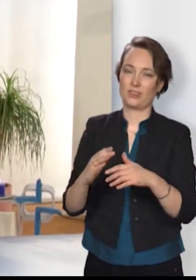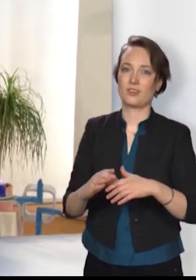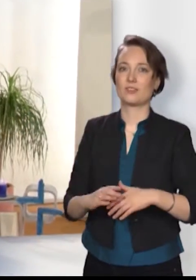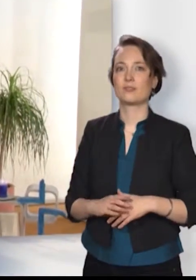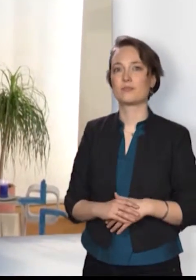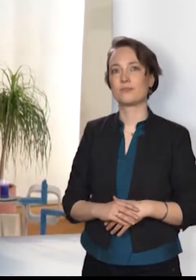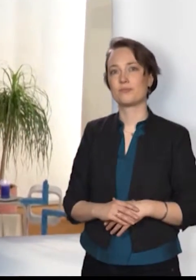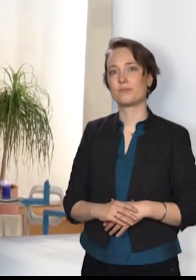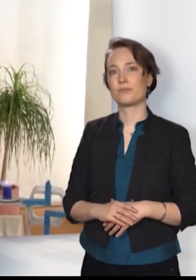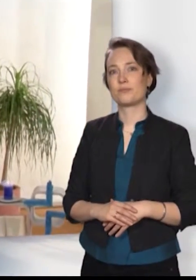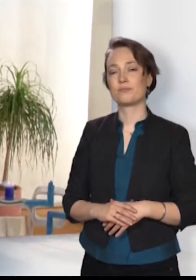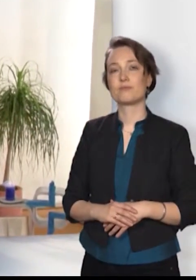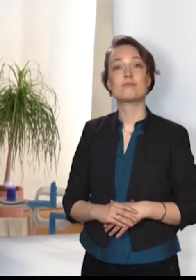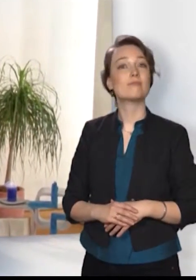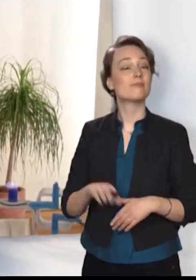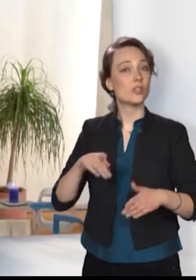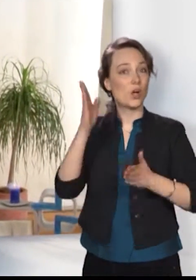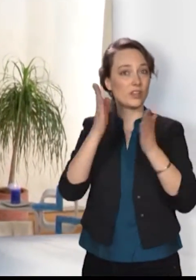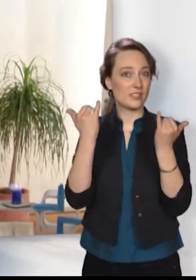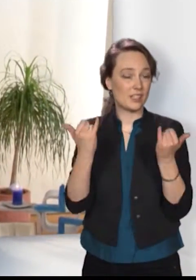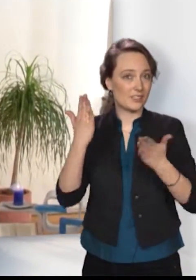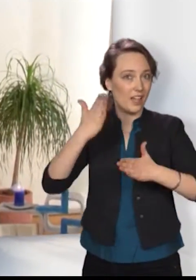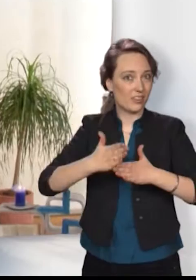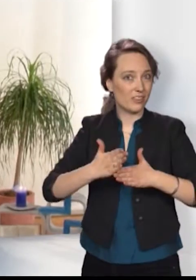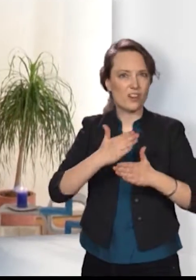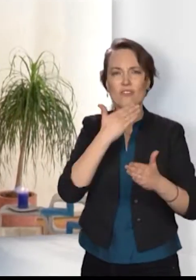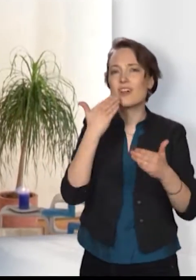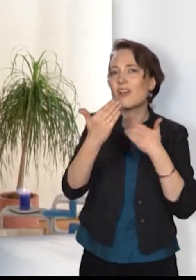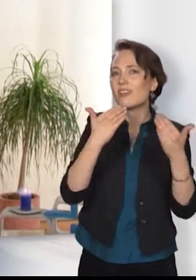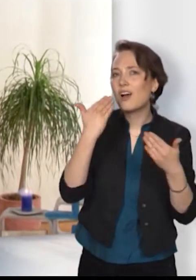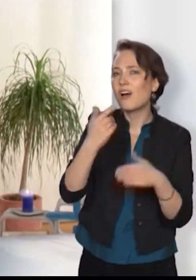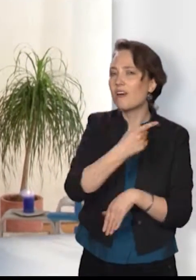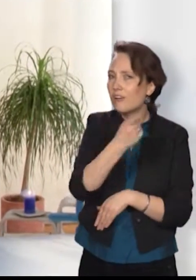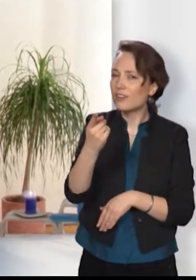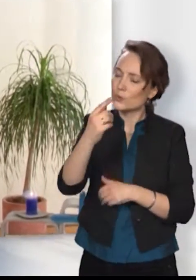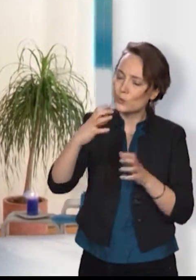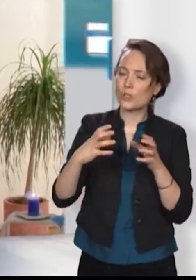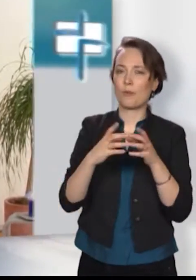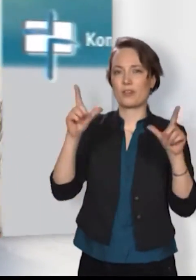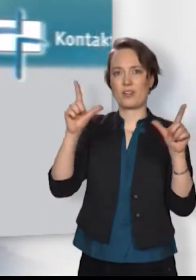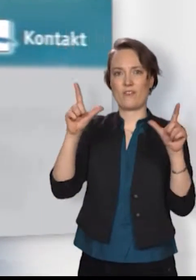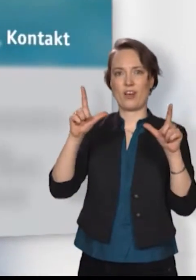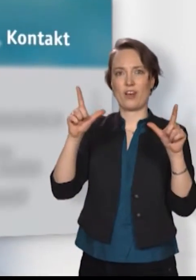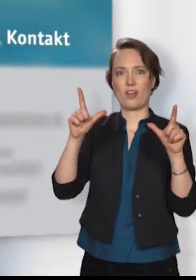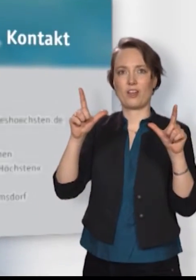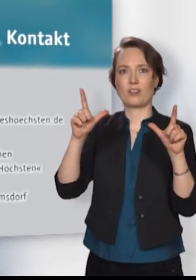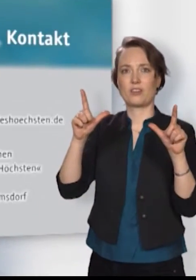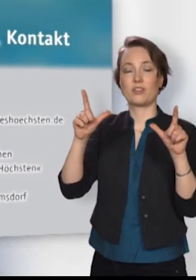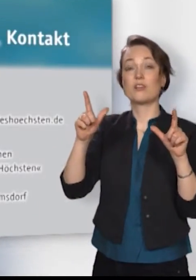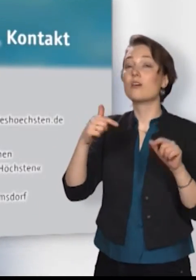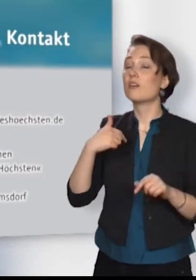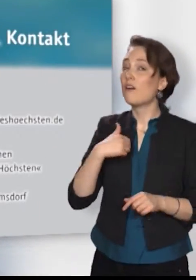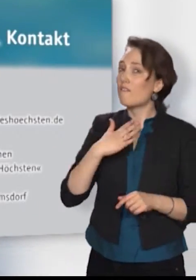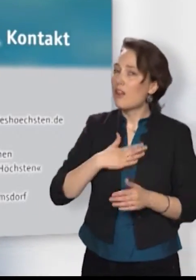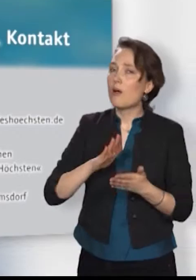Wir sind am Ende des Gottesdienstes. Herzlichen Dank, dass Sie mit uns gefeiert haben. Gerne möchten wir mit Ihnen in Verbindung bleiben.